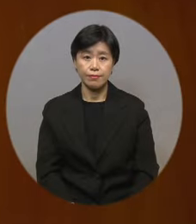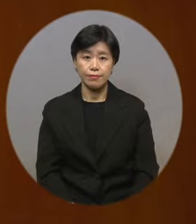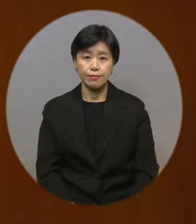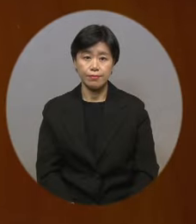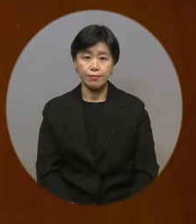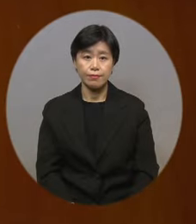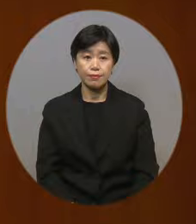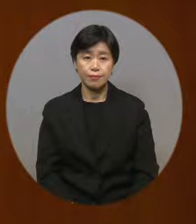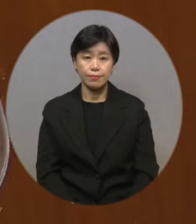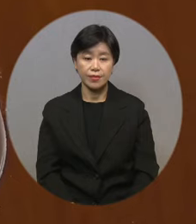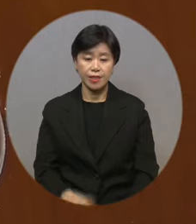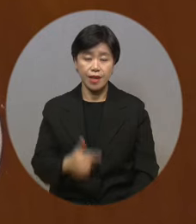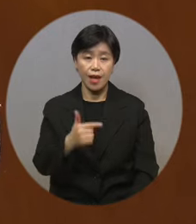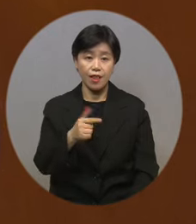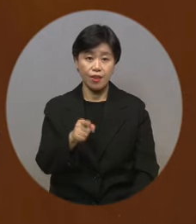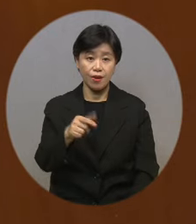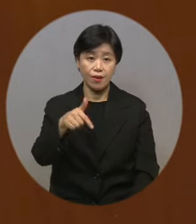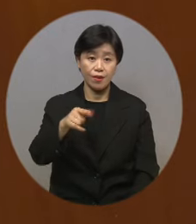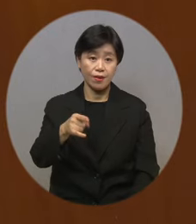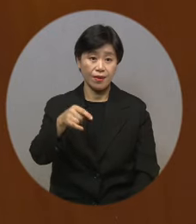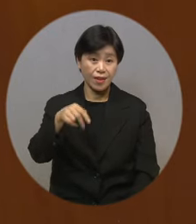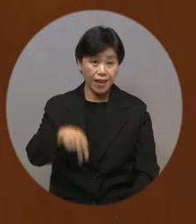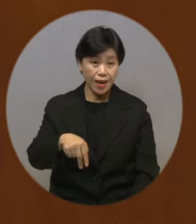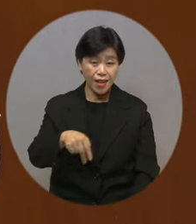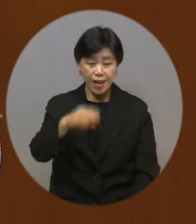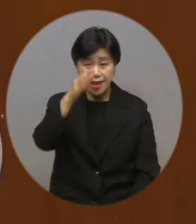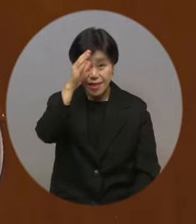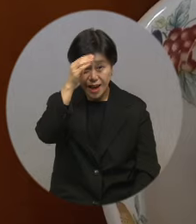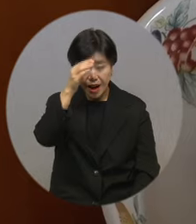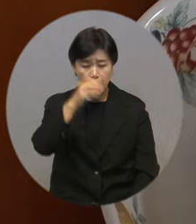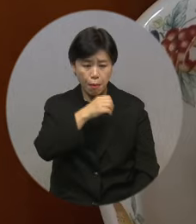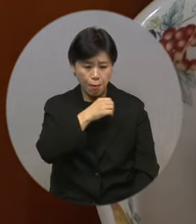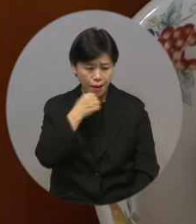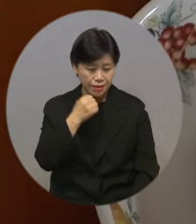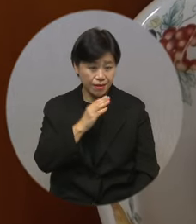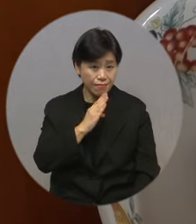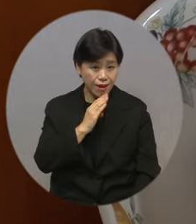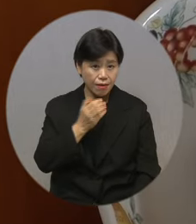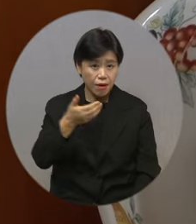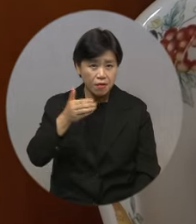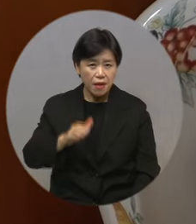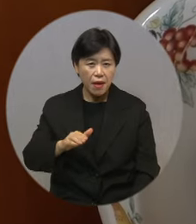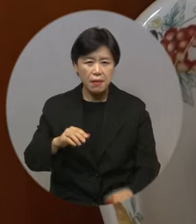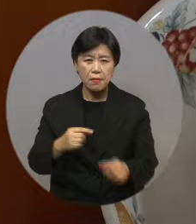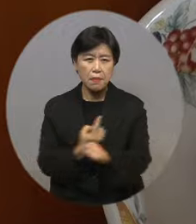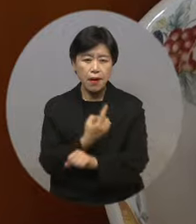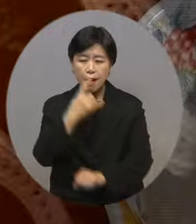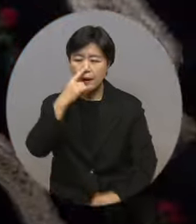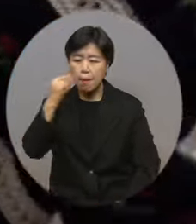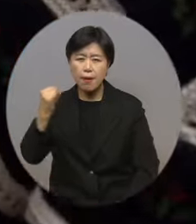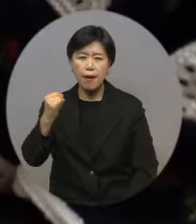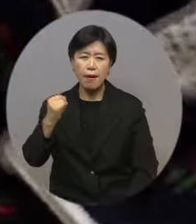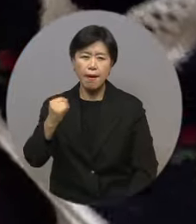구운 너겟이 맛있어 보이지만 가장 맛있는 건 어머니가 정성껏 준비해 놓으신 맛깔스러운